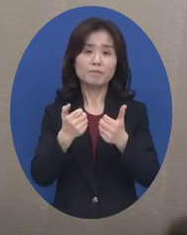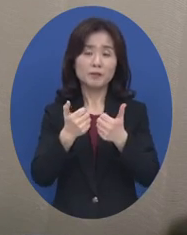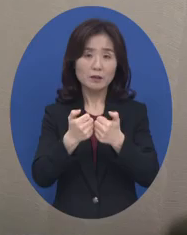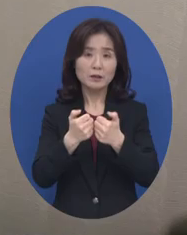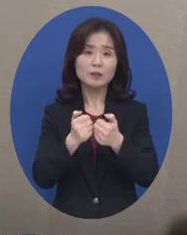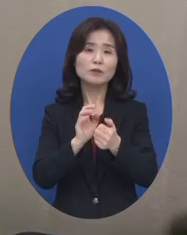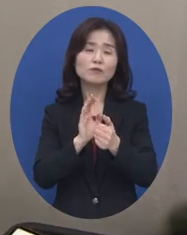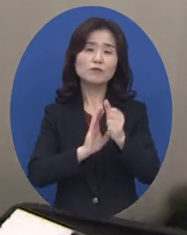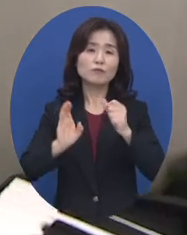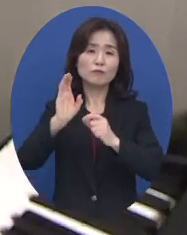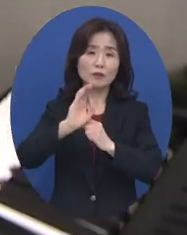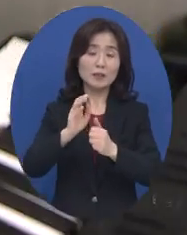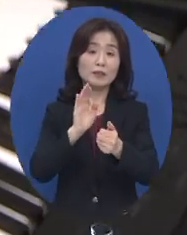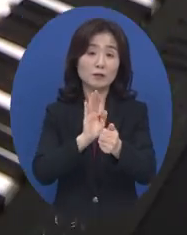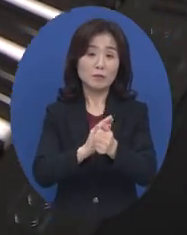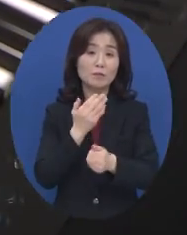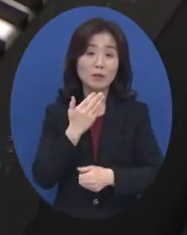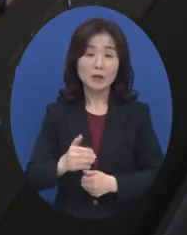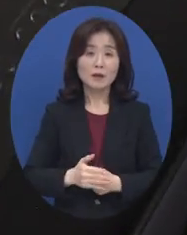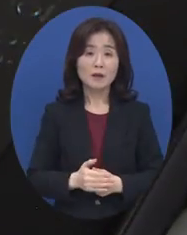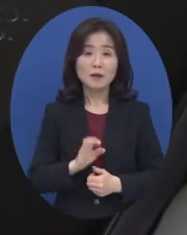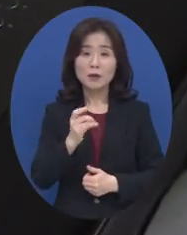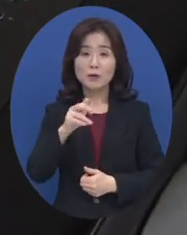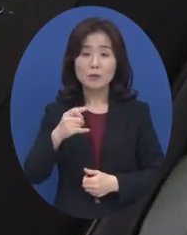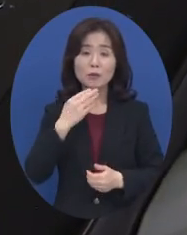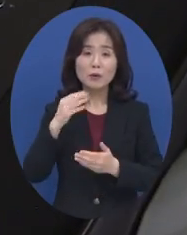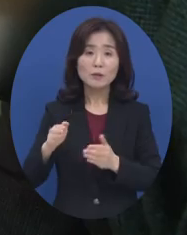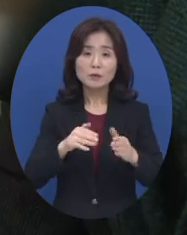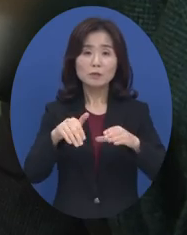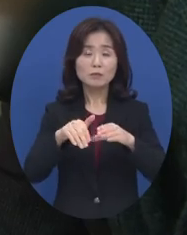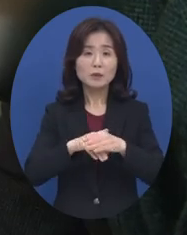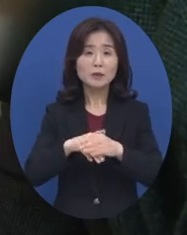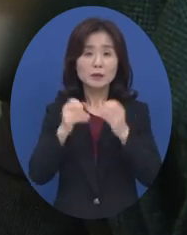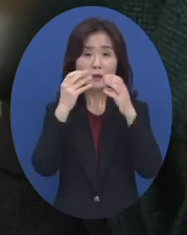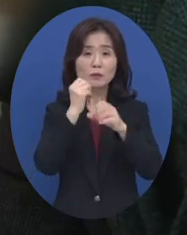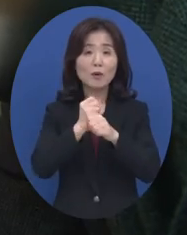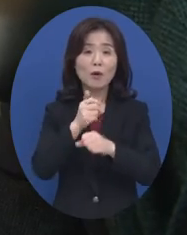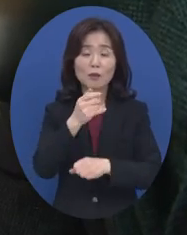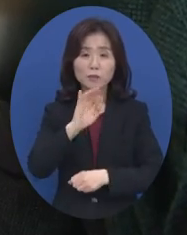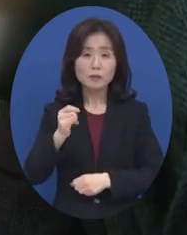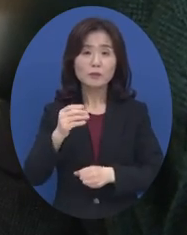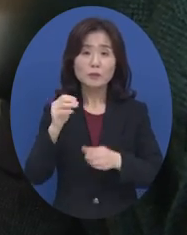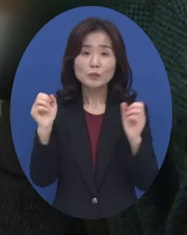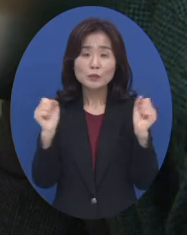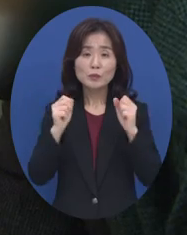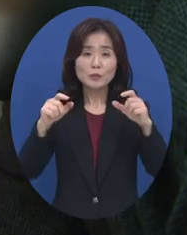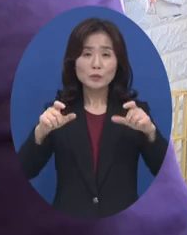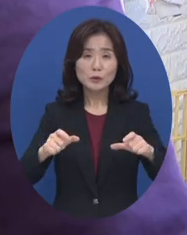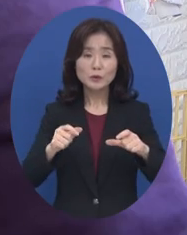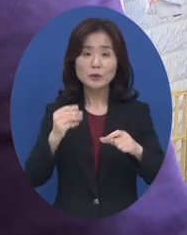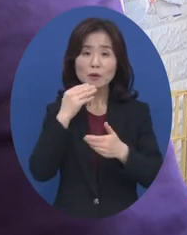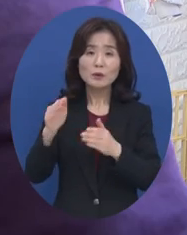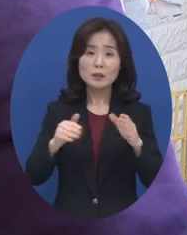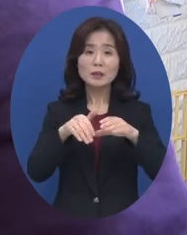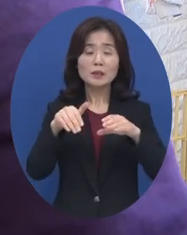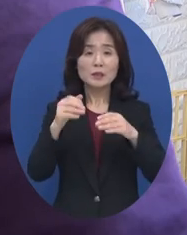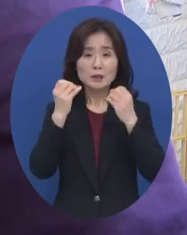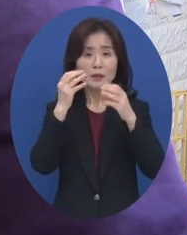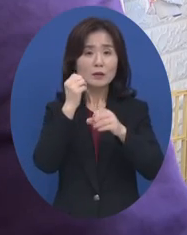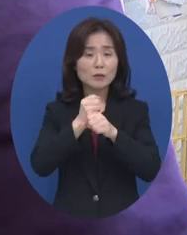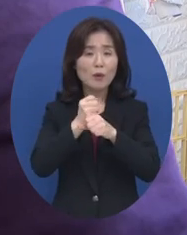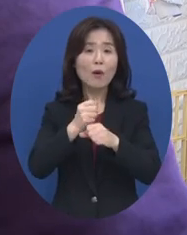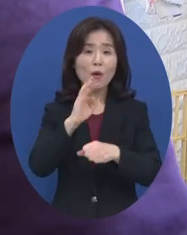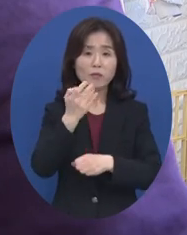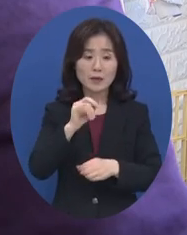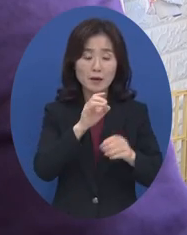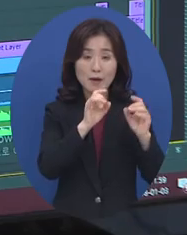지원받을 수 있습니다 판교 경기 문화 창조 허브와 북부 경기 문화 창조 허 분 의 각 1개 술식 생겼고